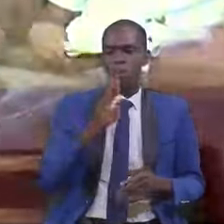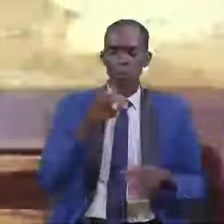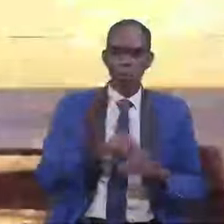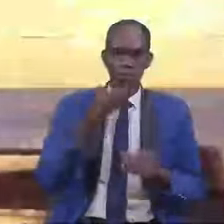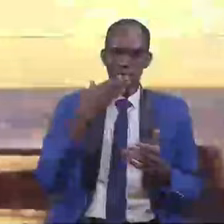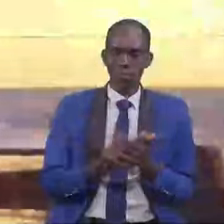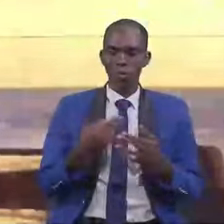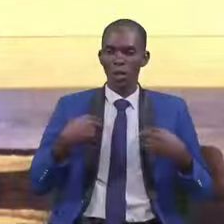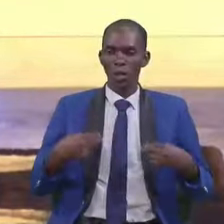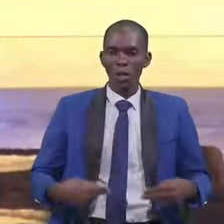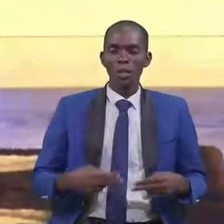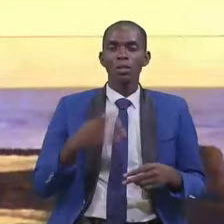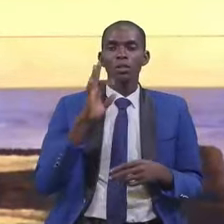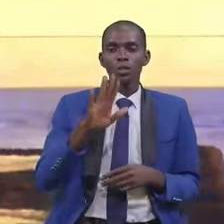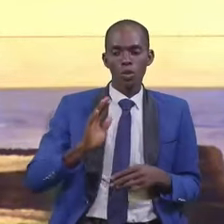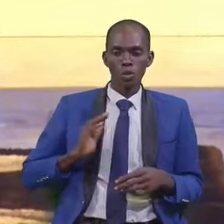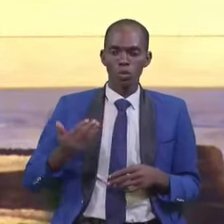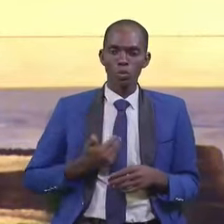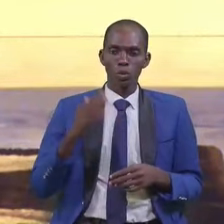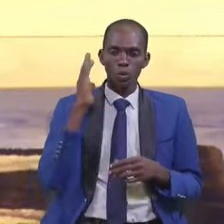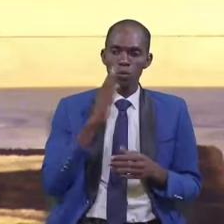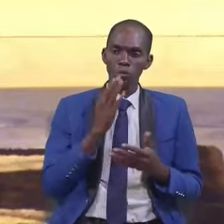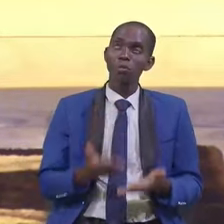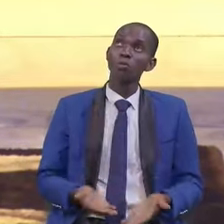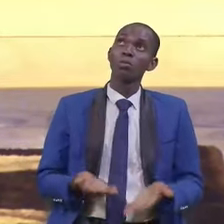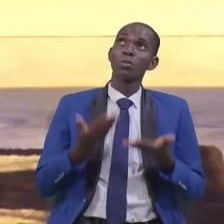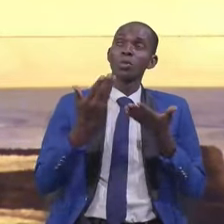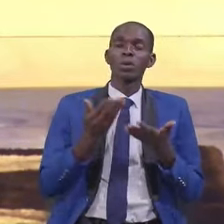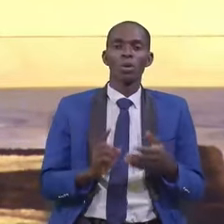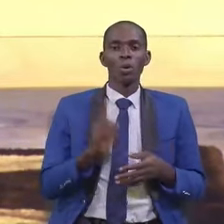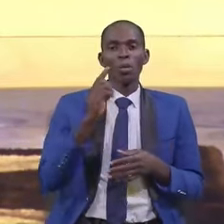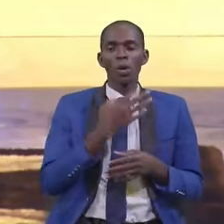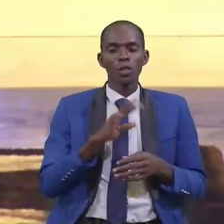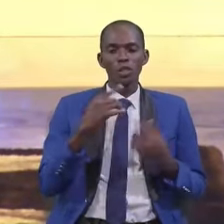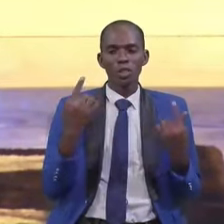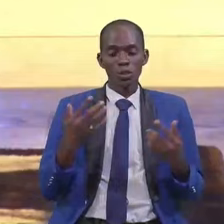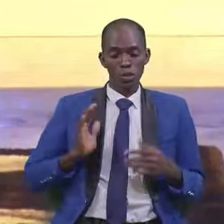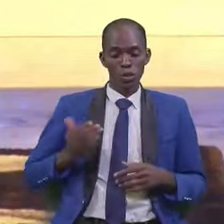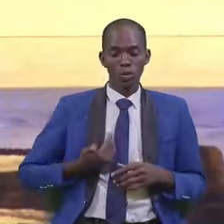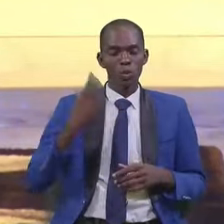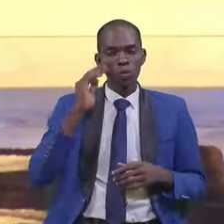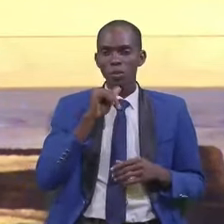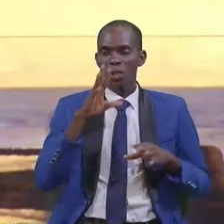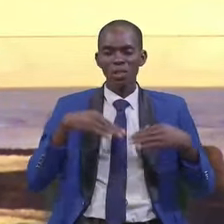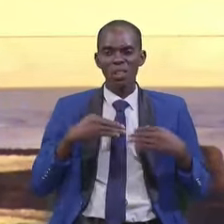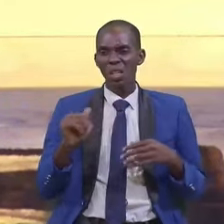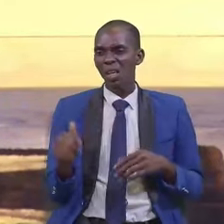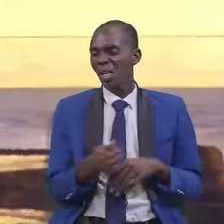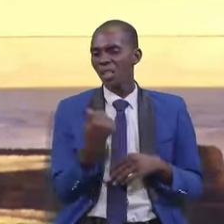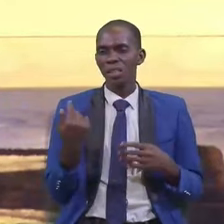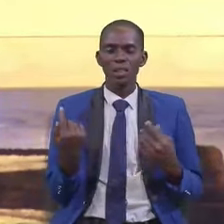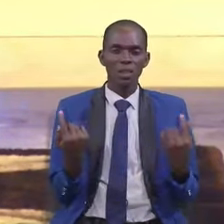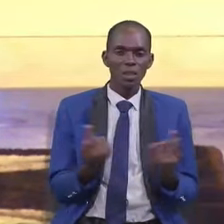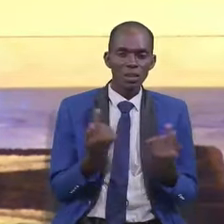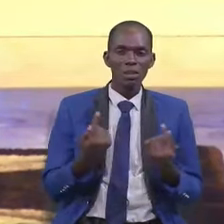santé se connecte à Dieu, que votre âme se connecte à Dieu, que votre âme n'accepte rien de